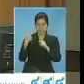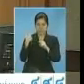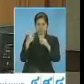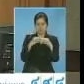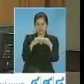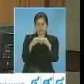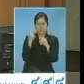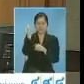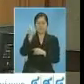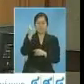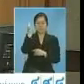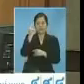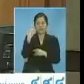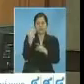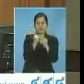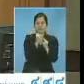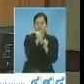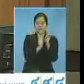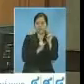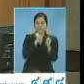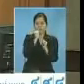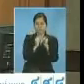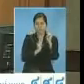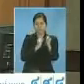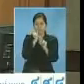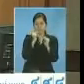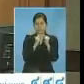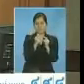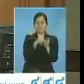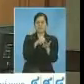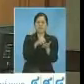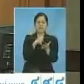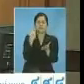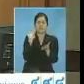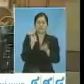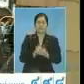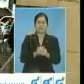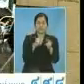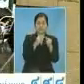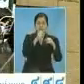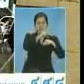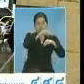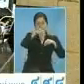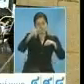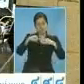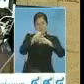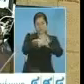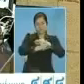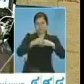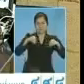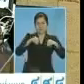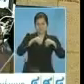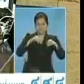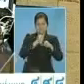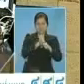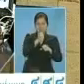ที่ยวสามารถเดินทางได้สะดวกขึ้นรวดเร็วขึ้นและไปยังเมืองอื่นๆใกล้เคียงนั่นจะทำให้รายได้ชุมชน